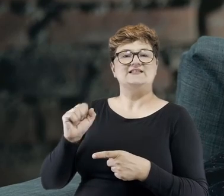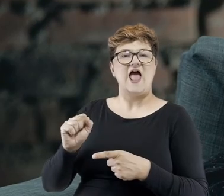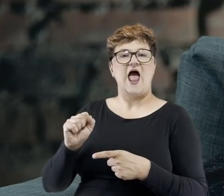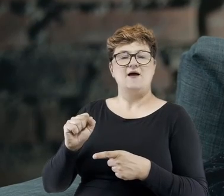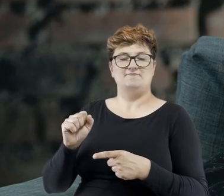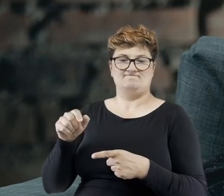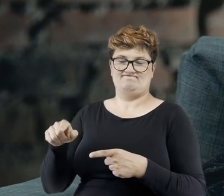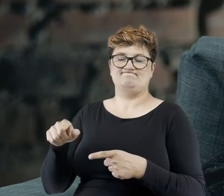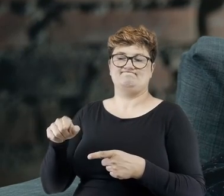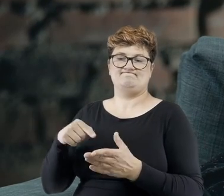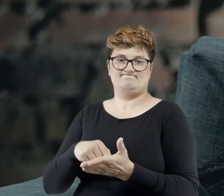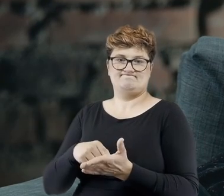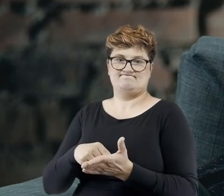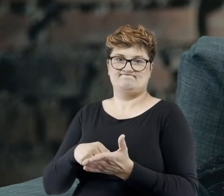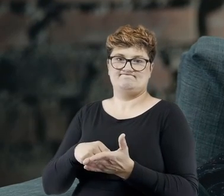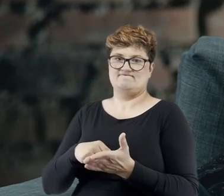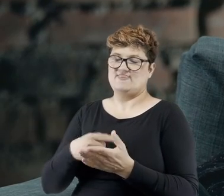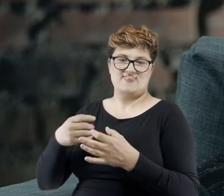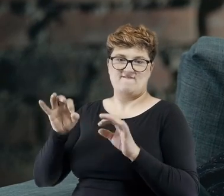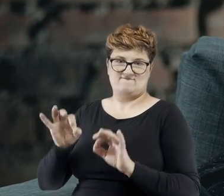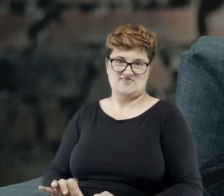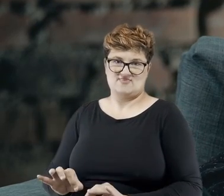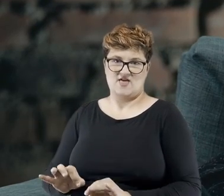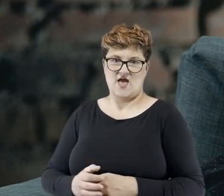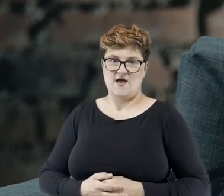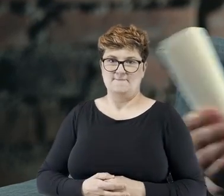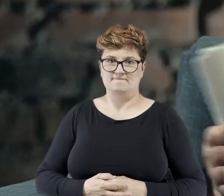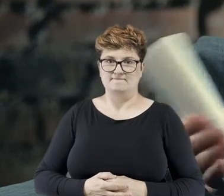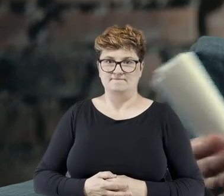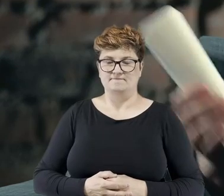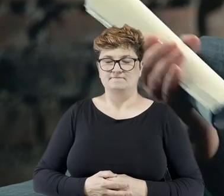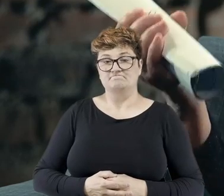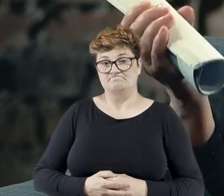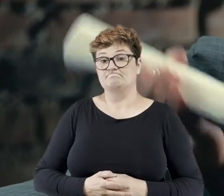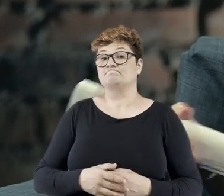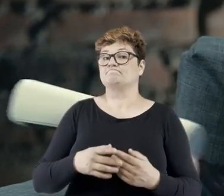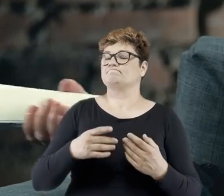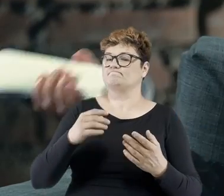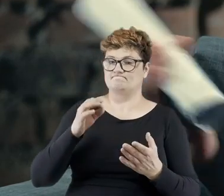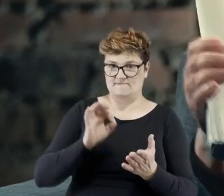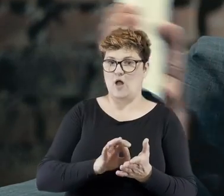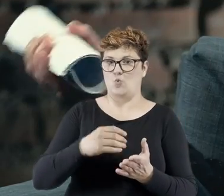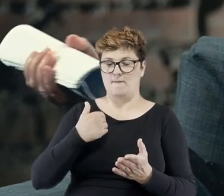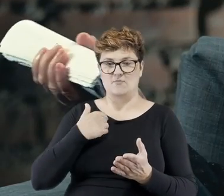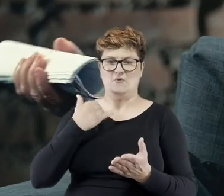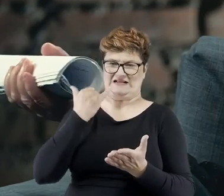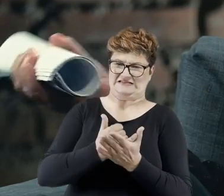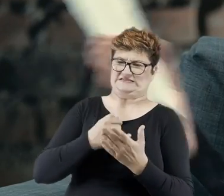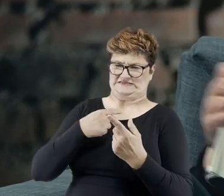Rita Gorgonowa jest niewinna. I wtedy wyszła w bardzo